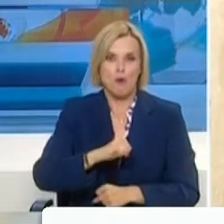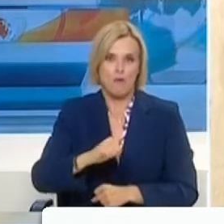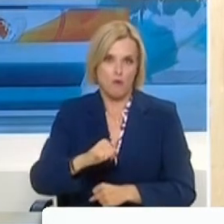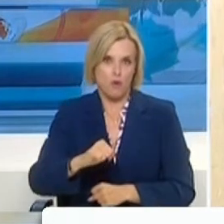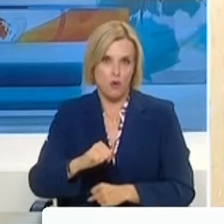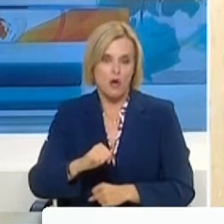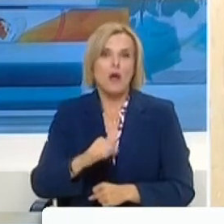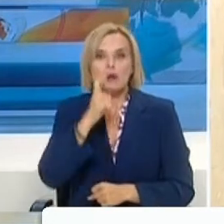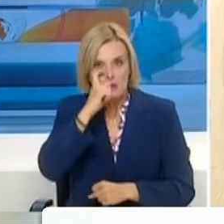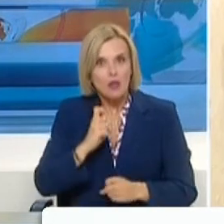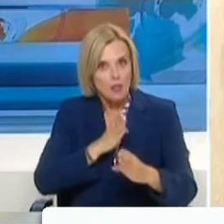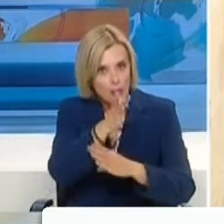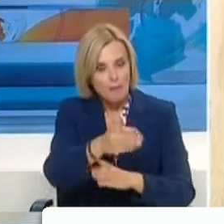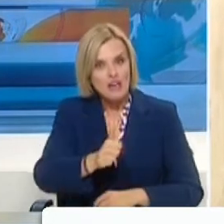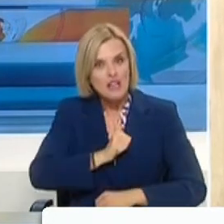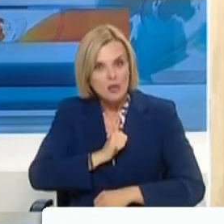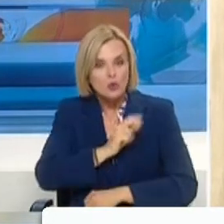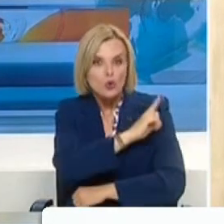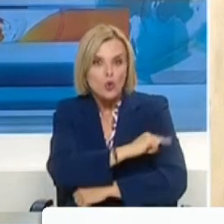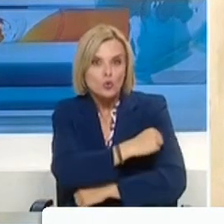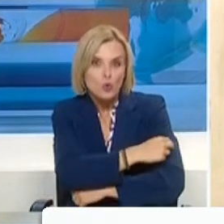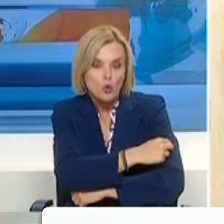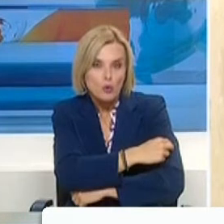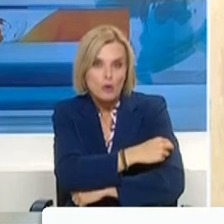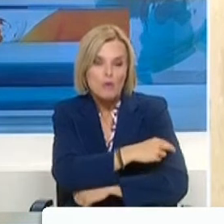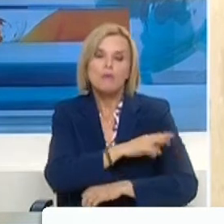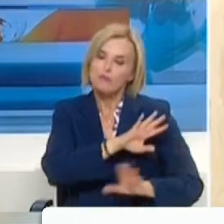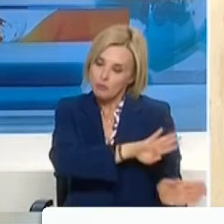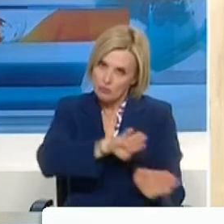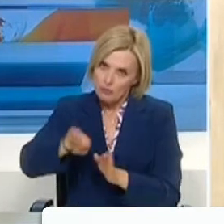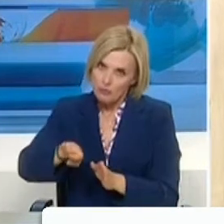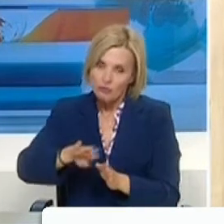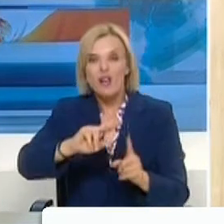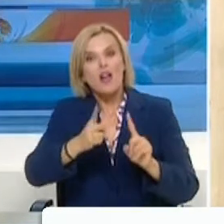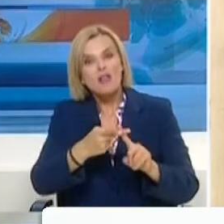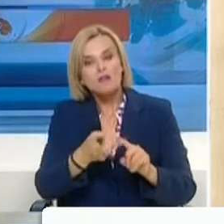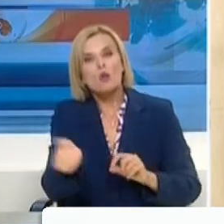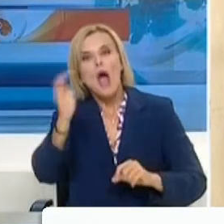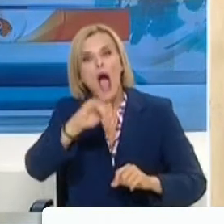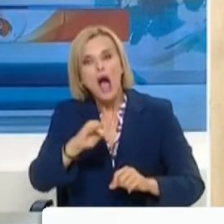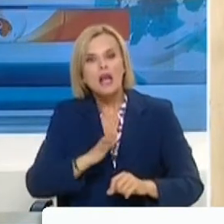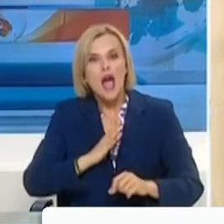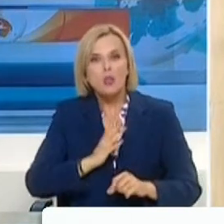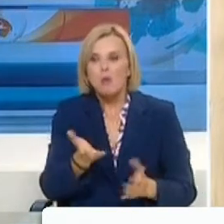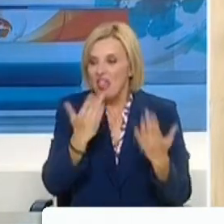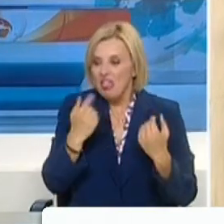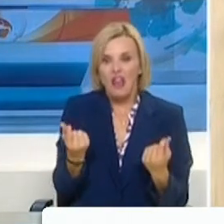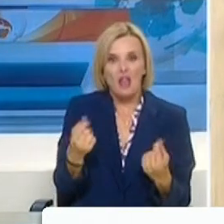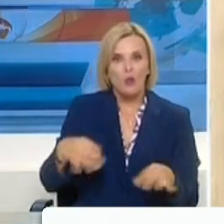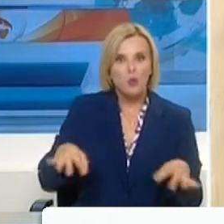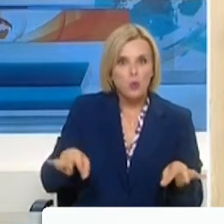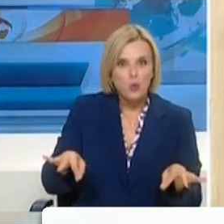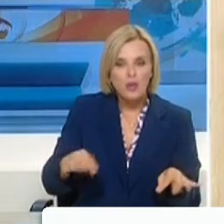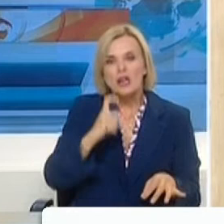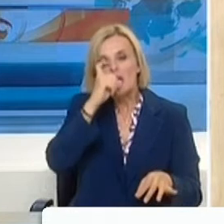άλλη επιλογή ταλαιπωρούνται και βάζουν σε κίνδυνο την υγεία τους, πηγαίνουν ερχόμενοι μεταξύ δημοσίων και ιδιωτικών νοσοκομείων για να κάνουν το απαραίτητο